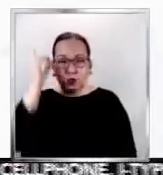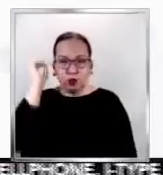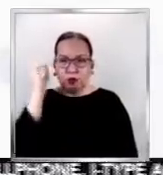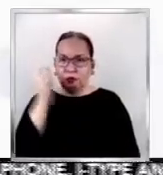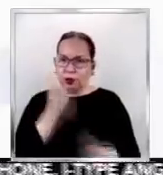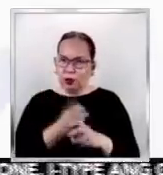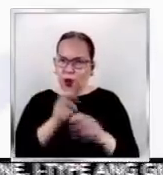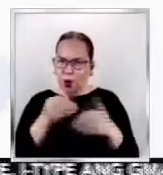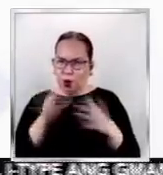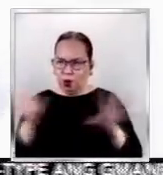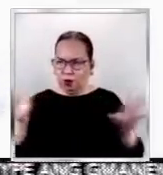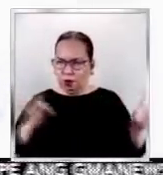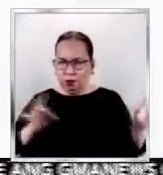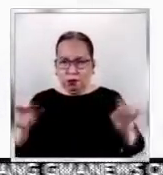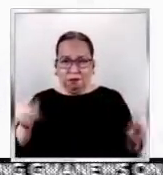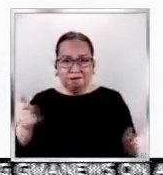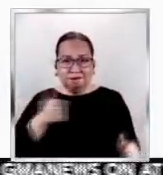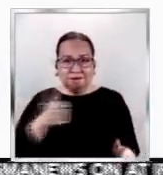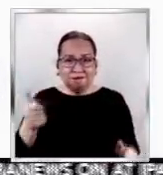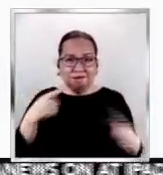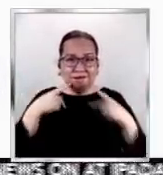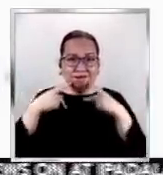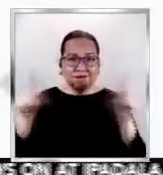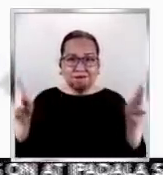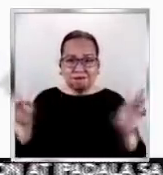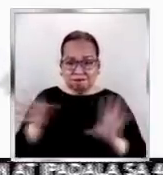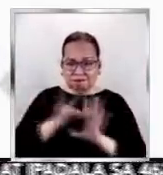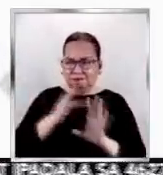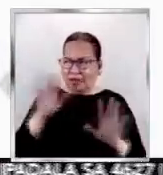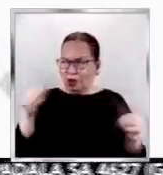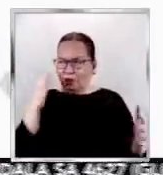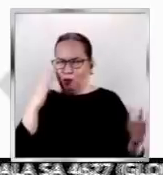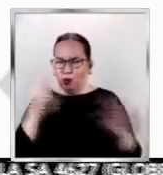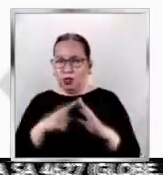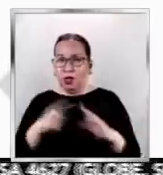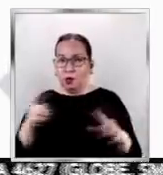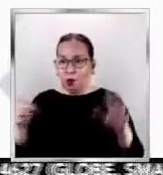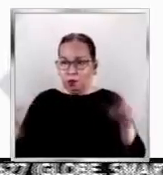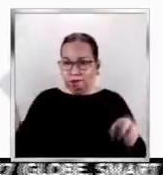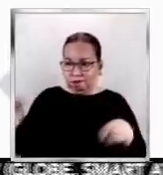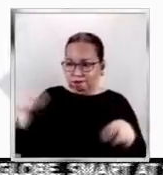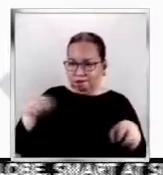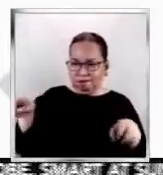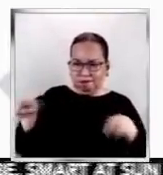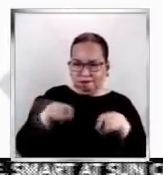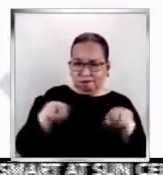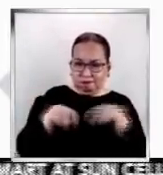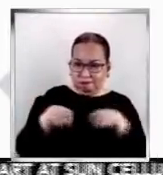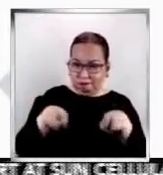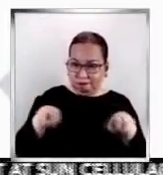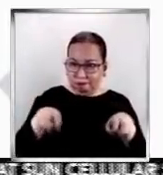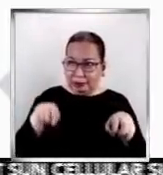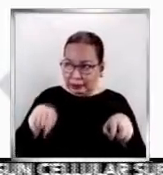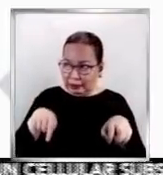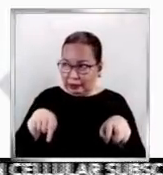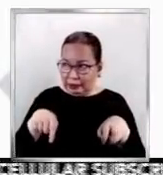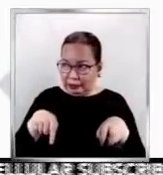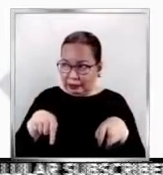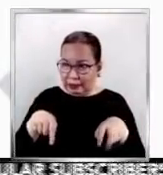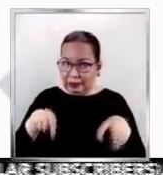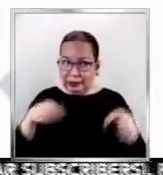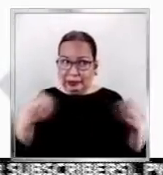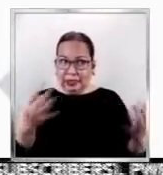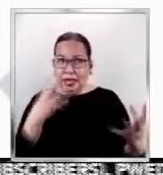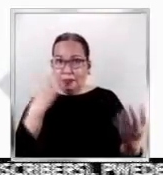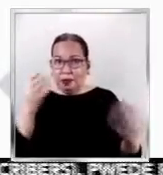transport. Dahil parang one moment lang na sumakay ka. So, hindi mo masabi na